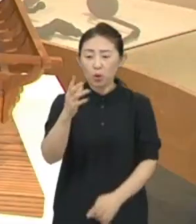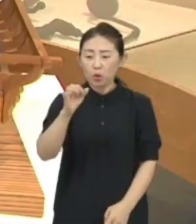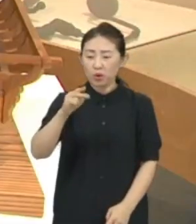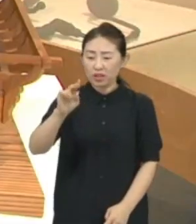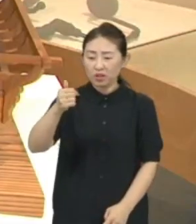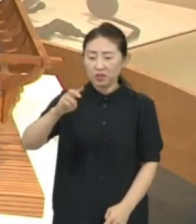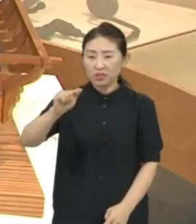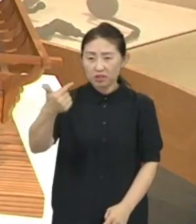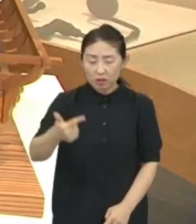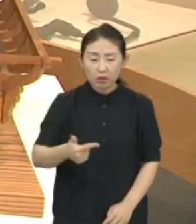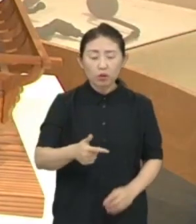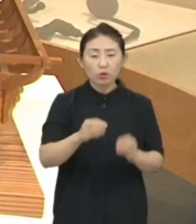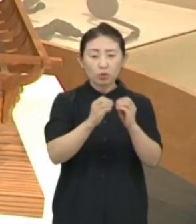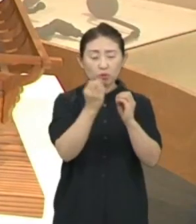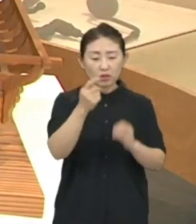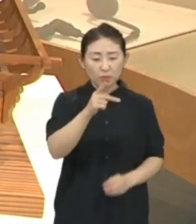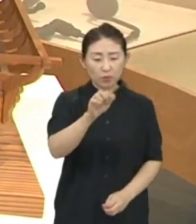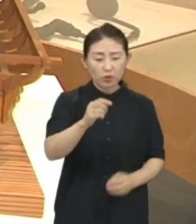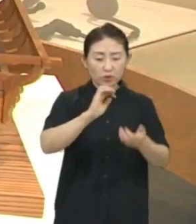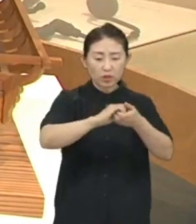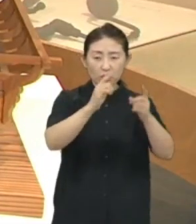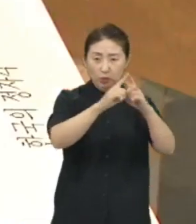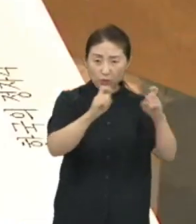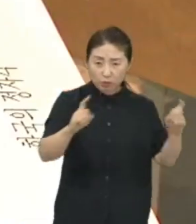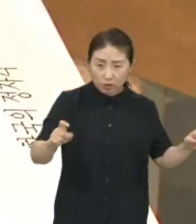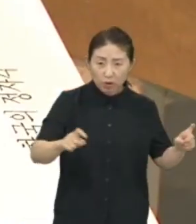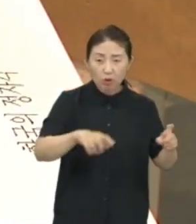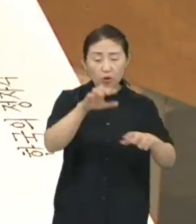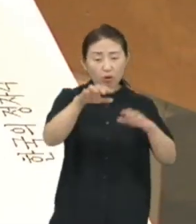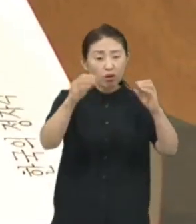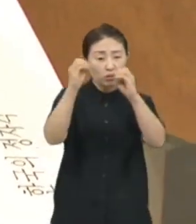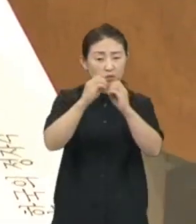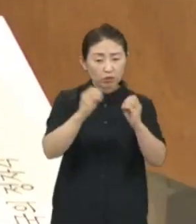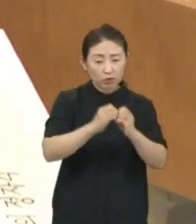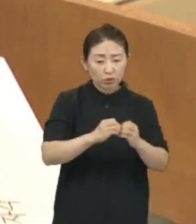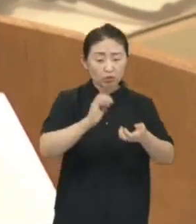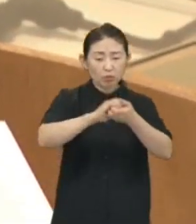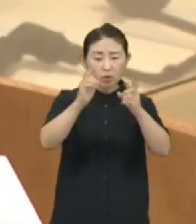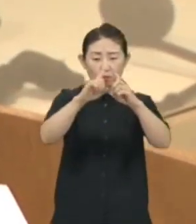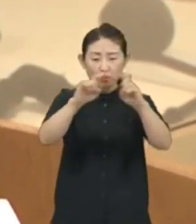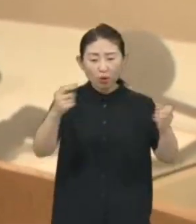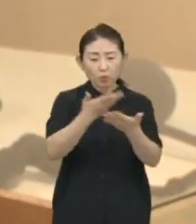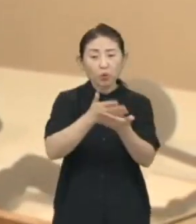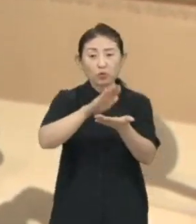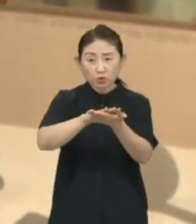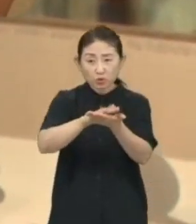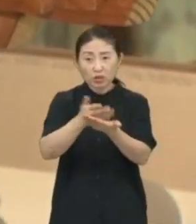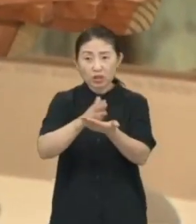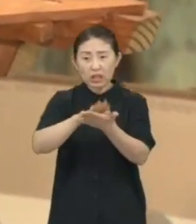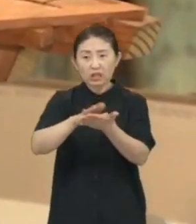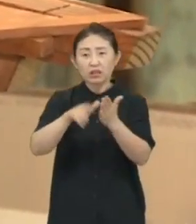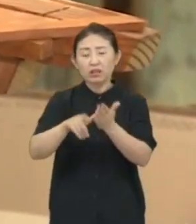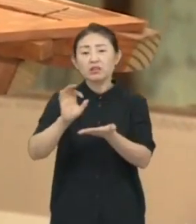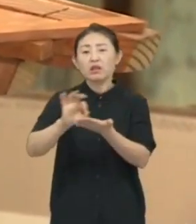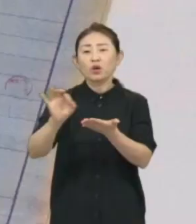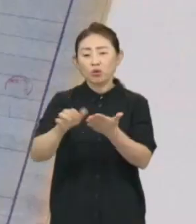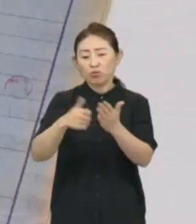논산 명재고택과 대전 회덕상청당 등 전통 목조 건물들을 보수하거나 지을 때 사용한